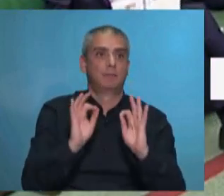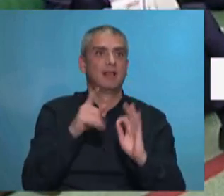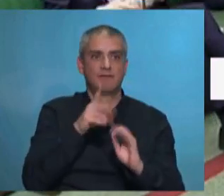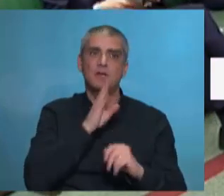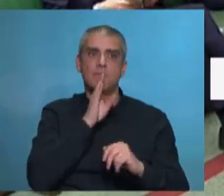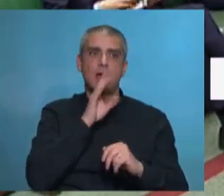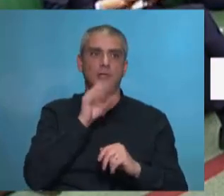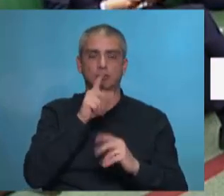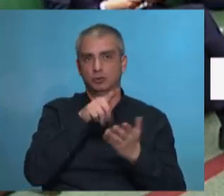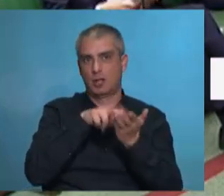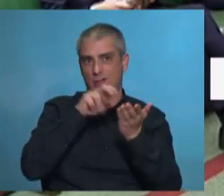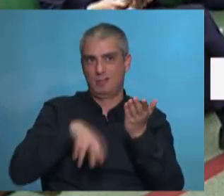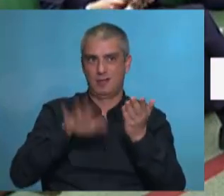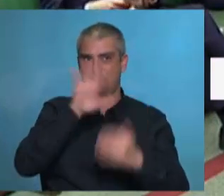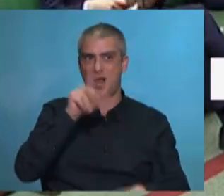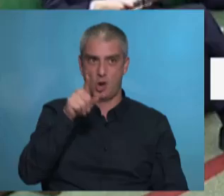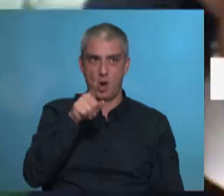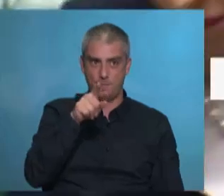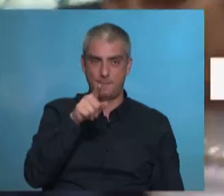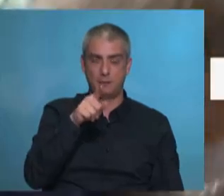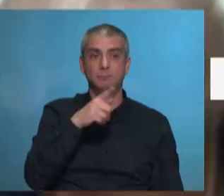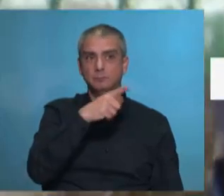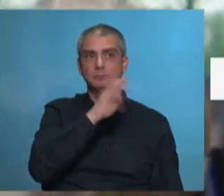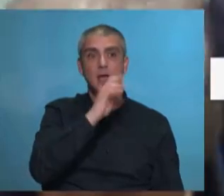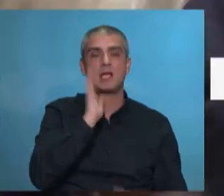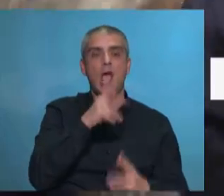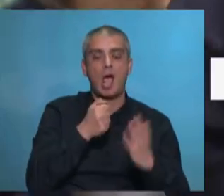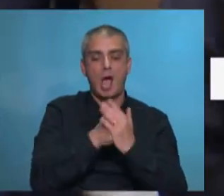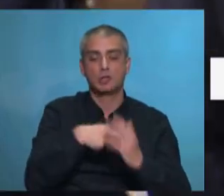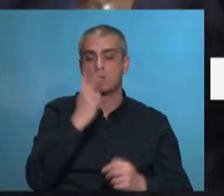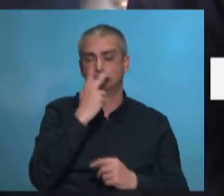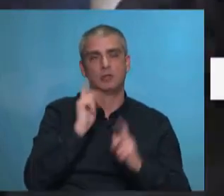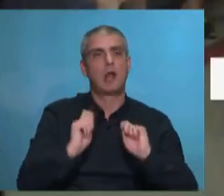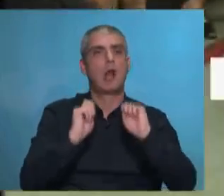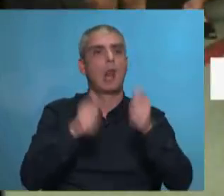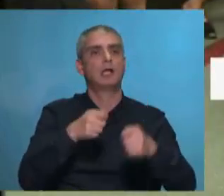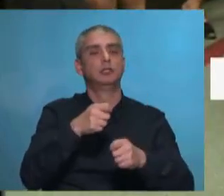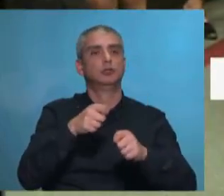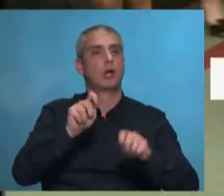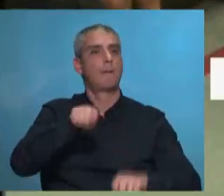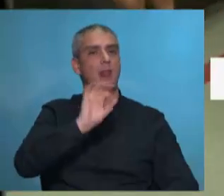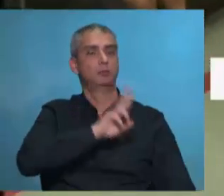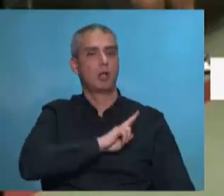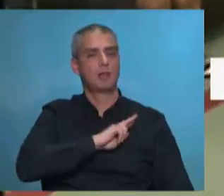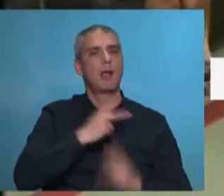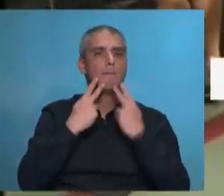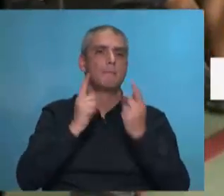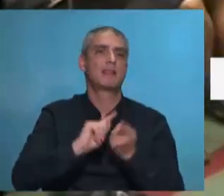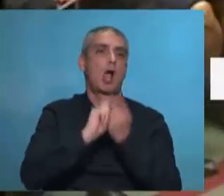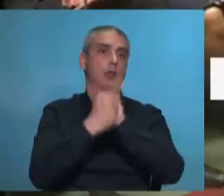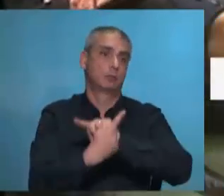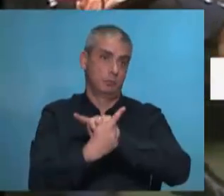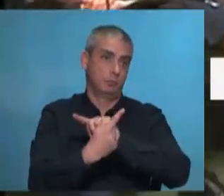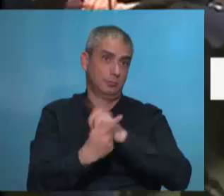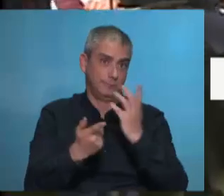בעיית הברקזיט. על פניו, למיי יש עד יום שני להגיש לפרלמנט הבריטי פתרון חלופי